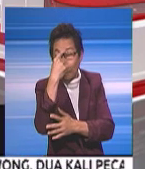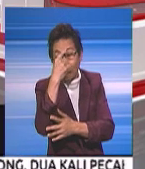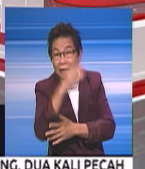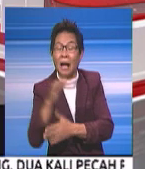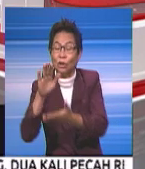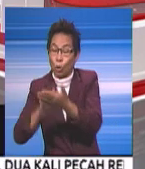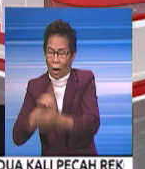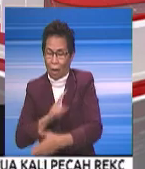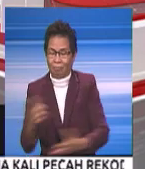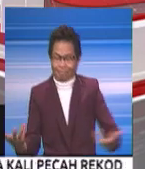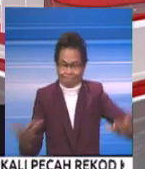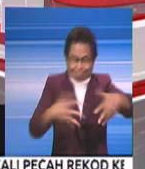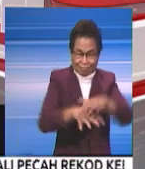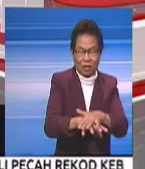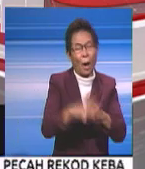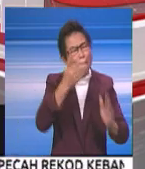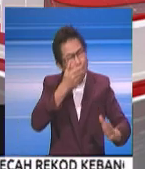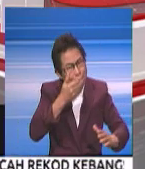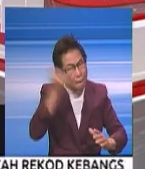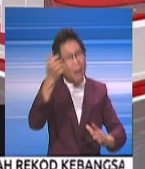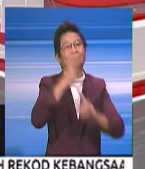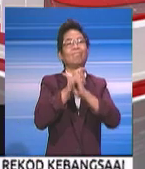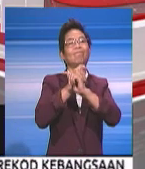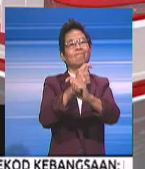terbaik untuk mempertahankan keharmonian kaum.